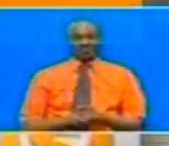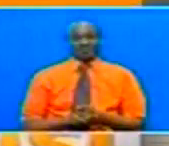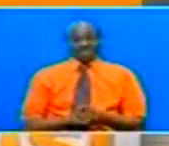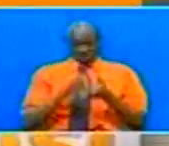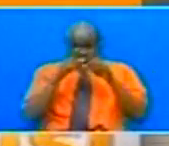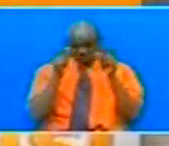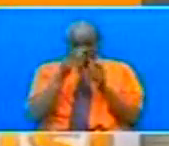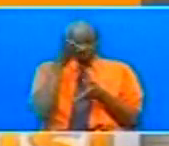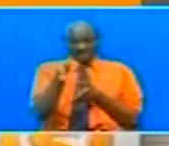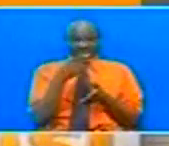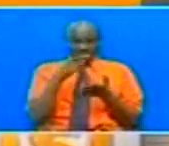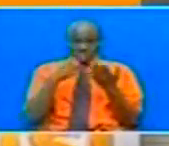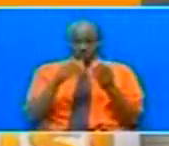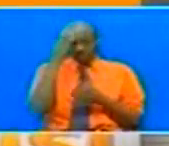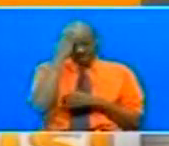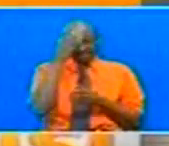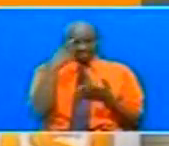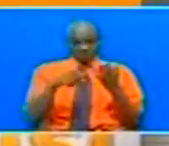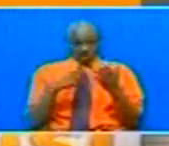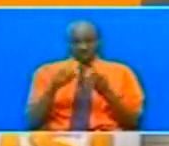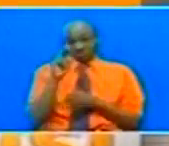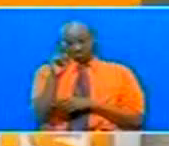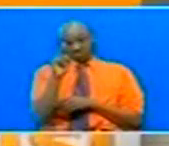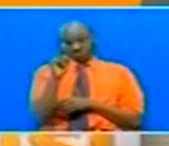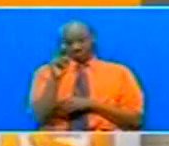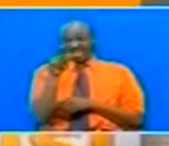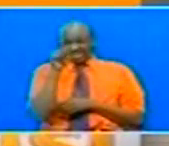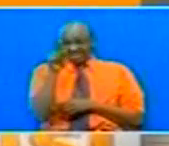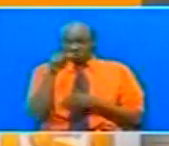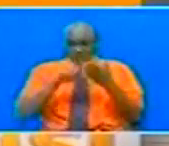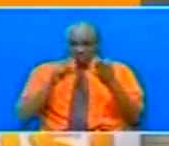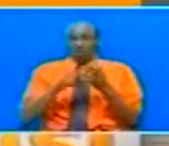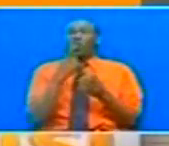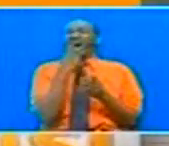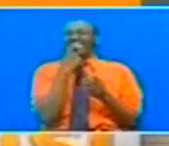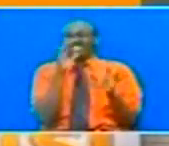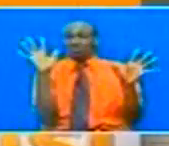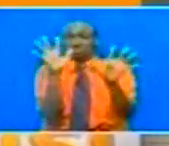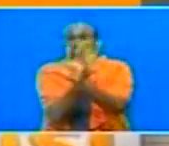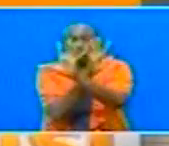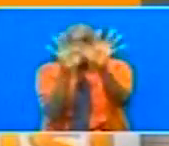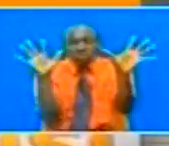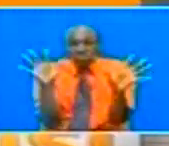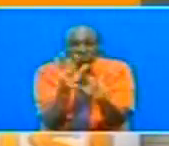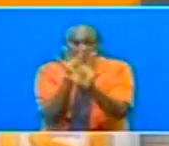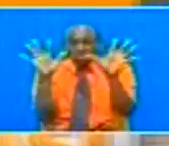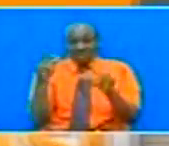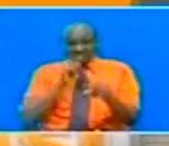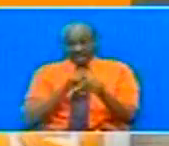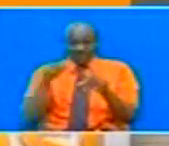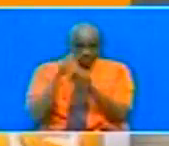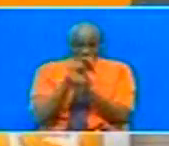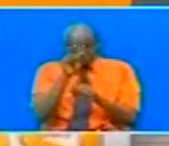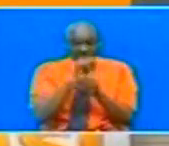Katika kamusi ya leo ya siku ya Jumatatu tunaangaza neno ukungu. Ukungu ni mawingu meupe yanayotanda angani na kutatiza uwezo wa